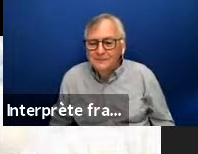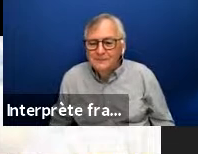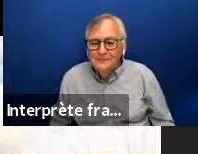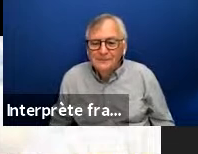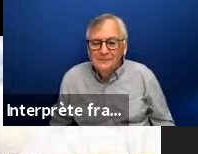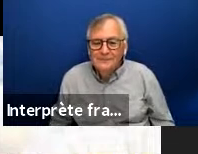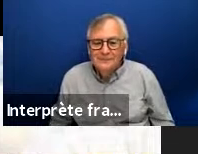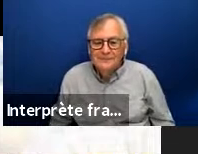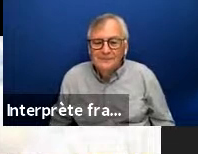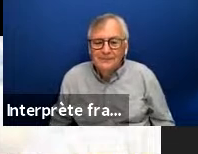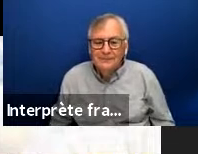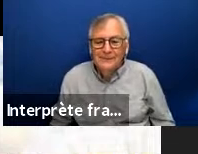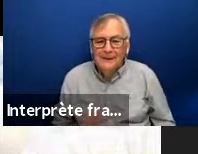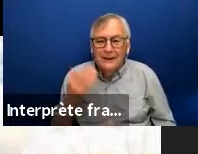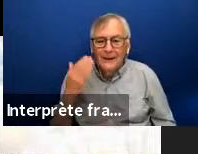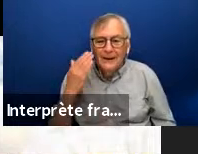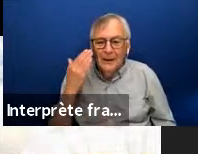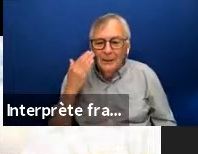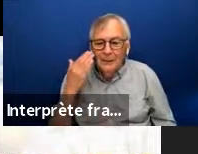Bonjour.